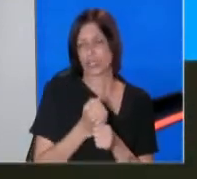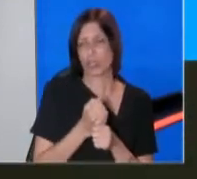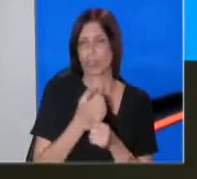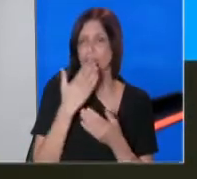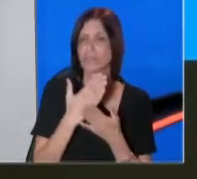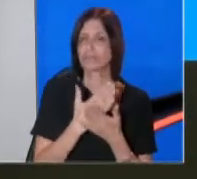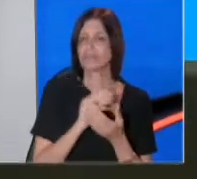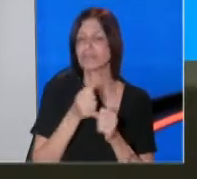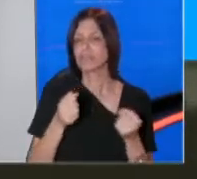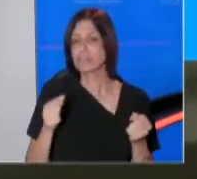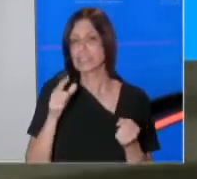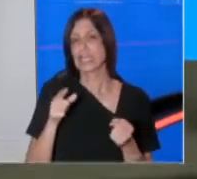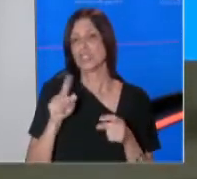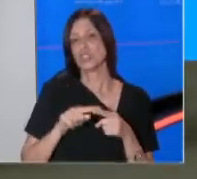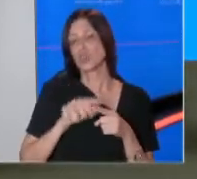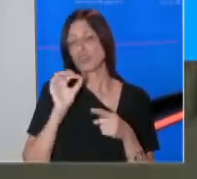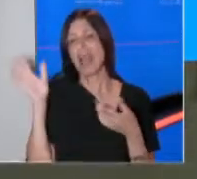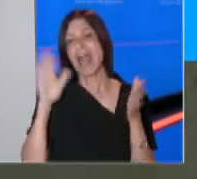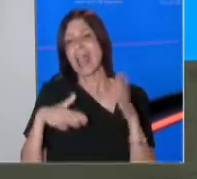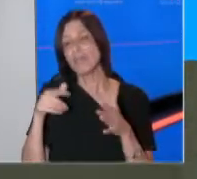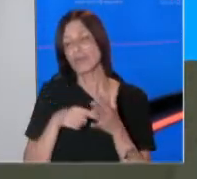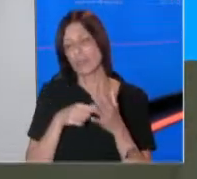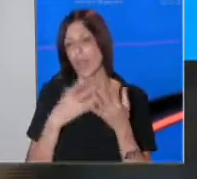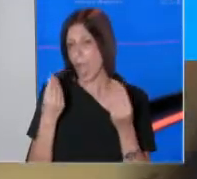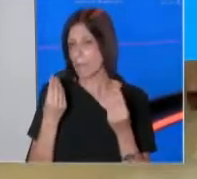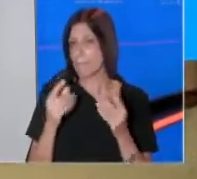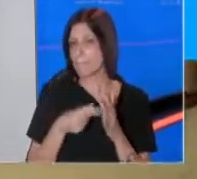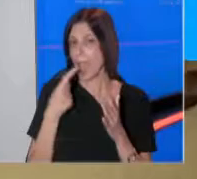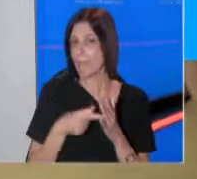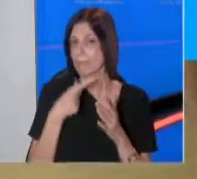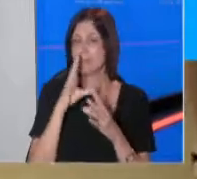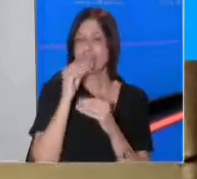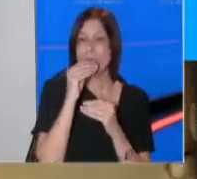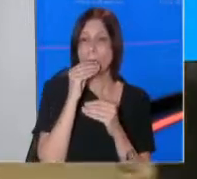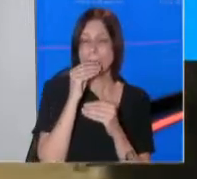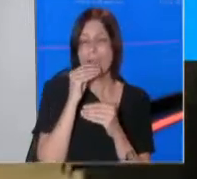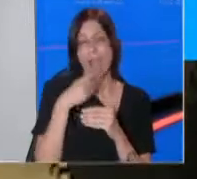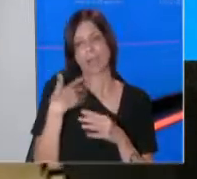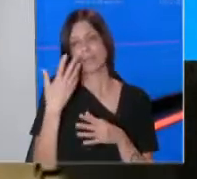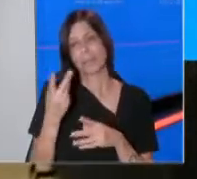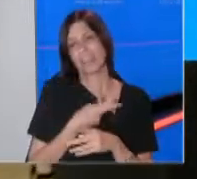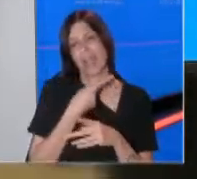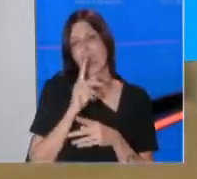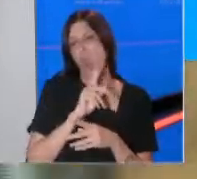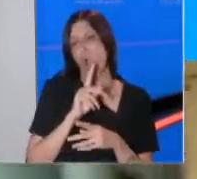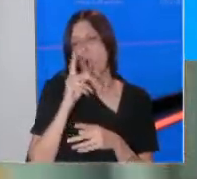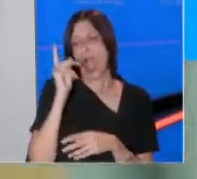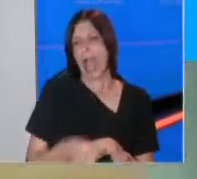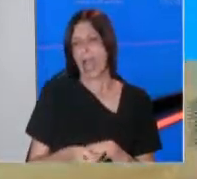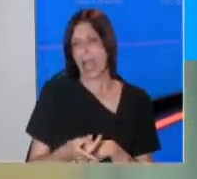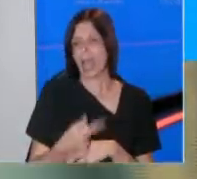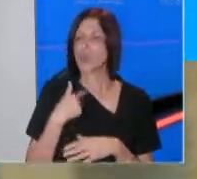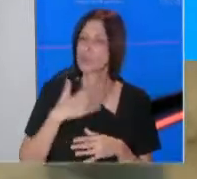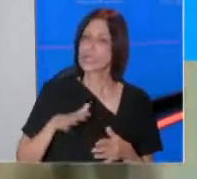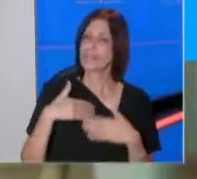הלכה, זה סוג של אלימות, כי מה שקורה הרבה פעמים במקרים האלה, מדובר במנהג ולא בהלכה. תני לי דוגמה, אני